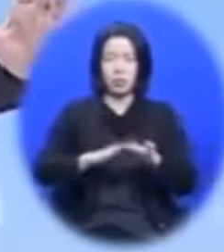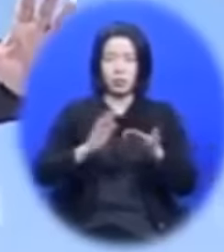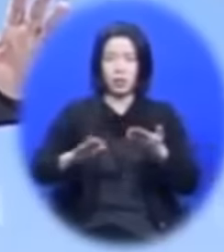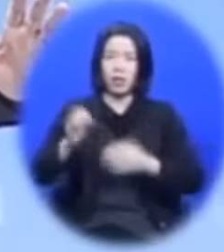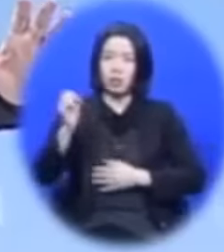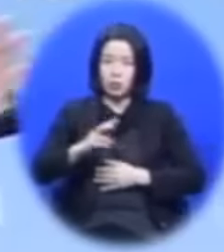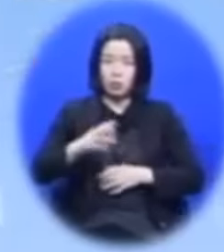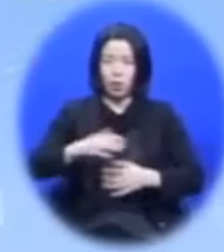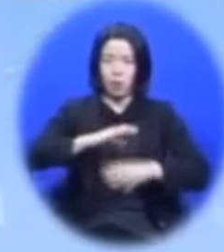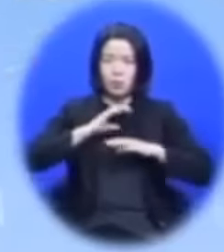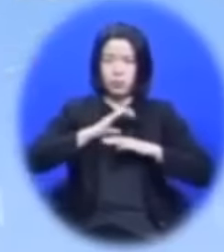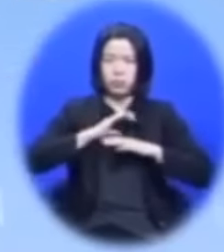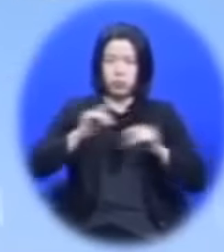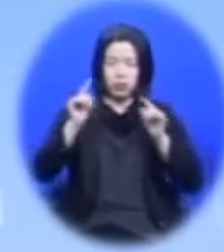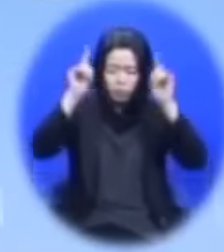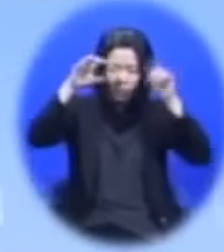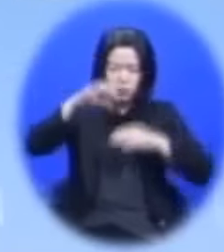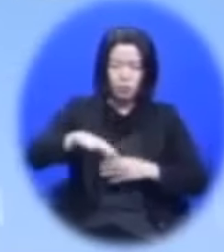무서운 지옥이 있기 때문에.